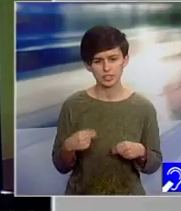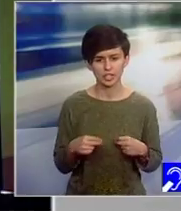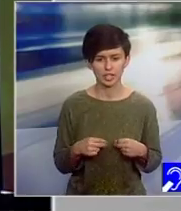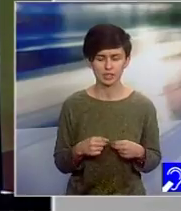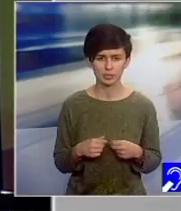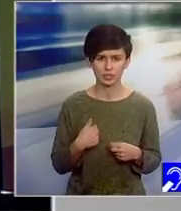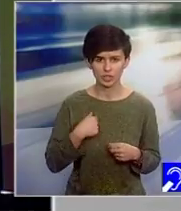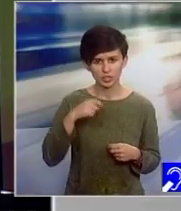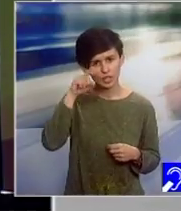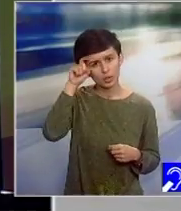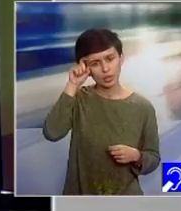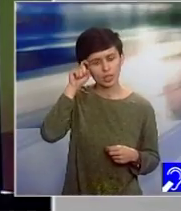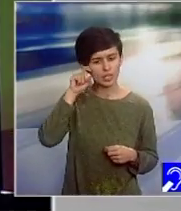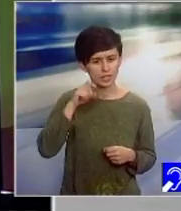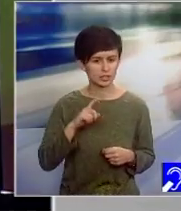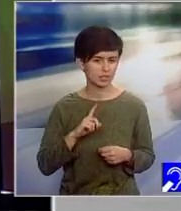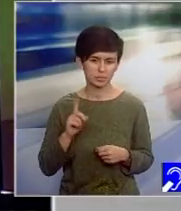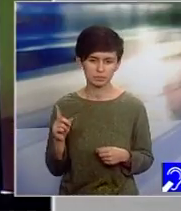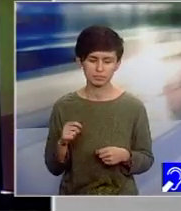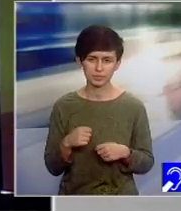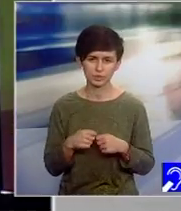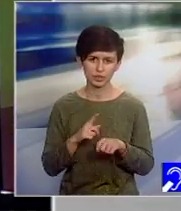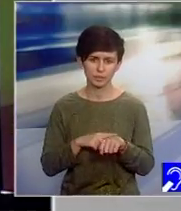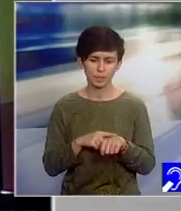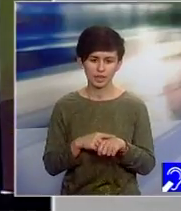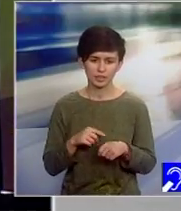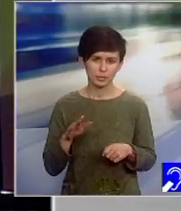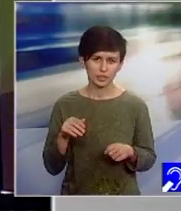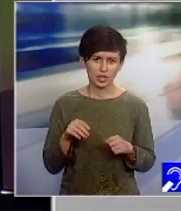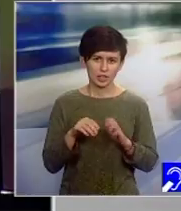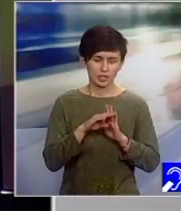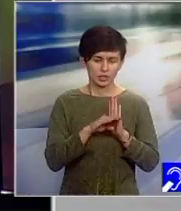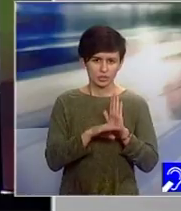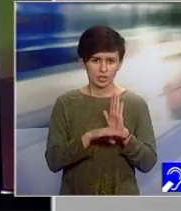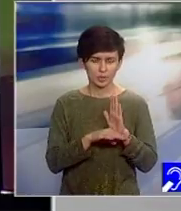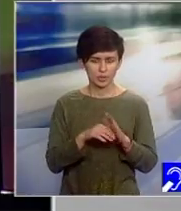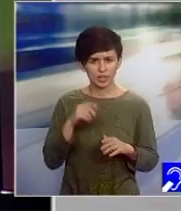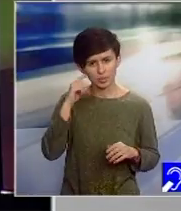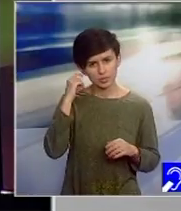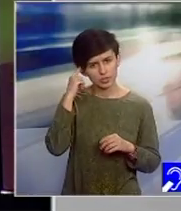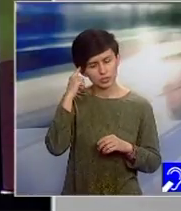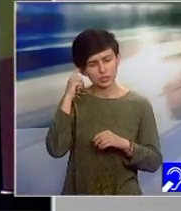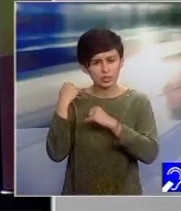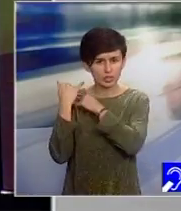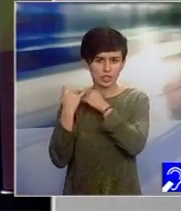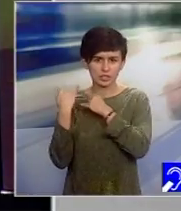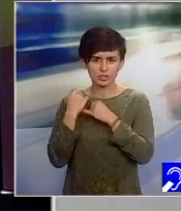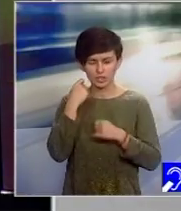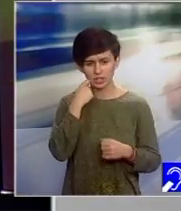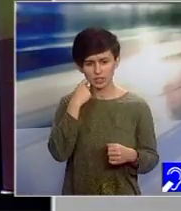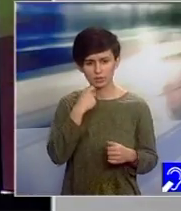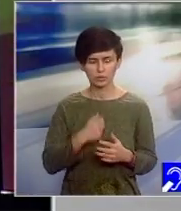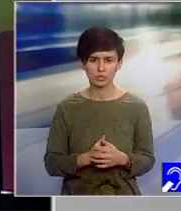Și părerea mea este că nu întotdeauna ai la îndemână un ghid sau un cunoscător al istoriei Clujului și pentru un turist grăbit, de